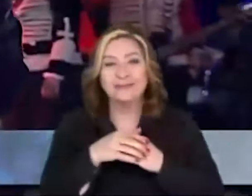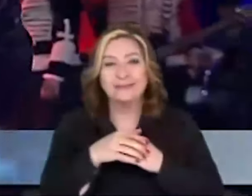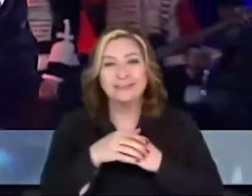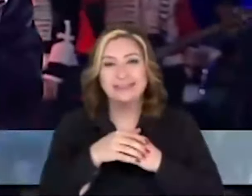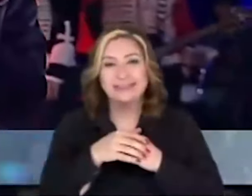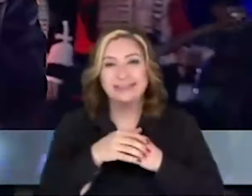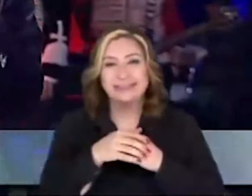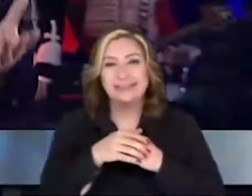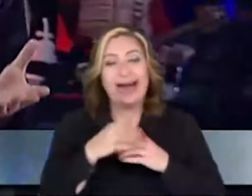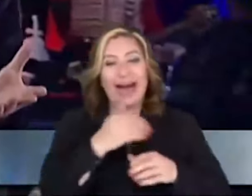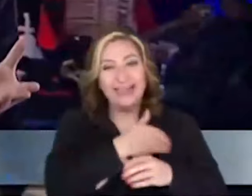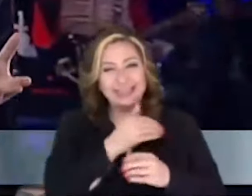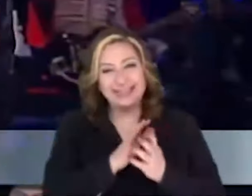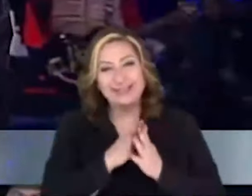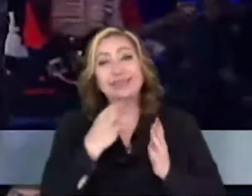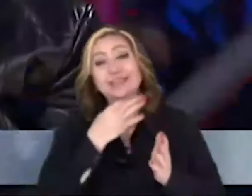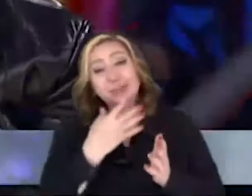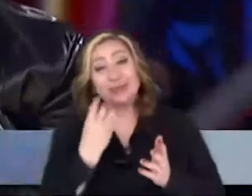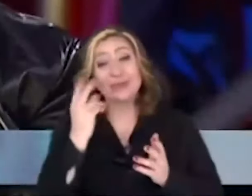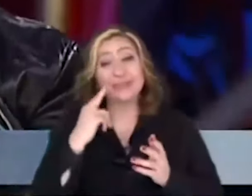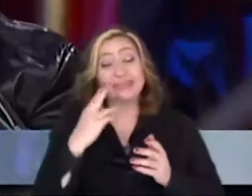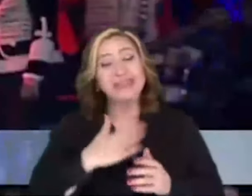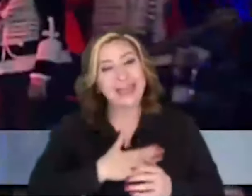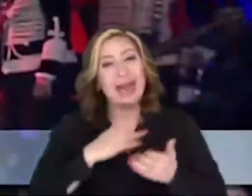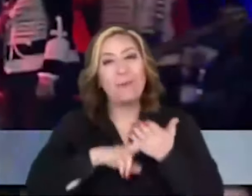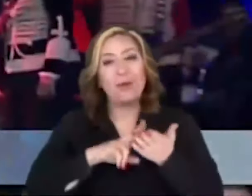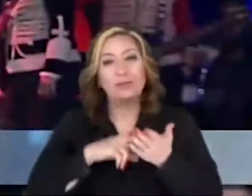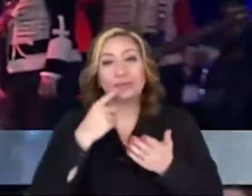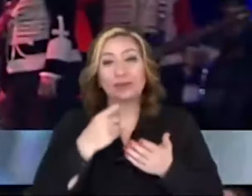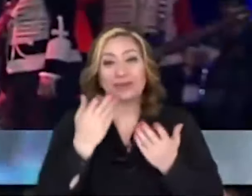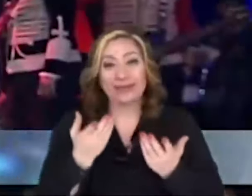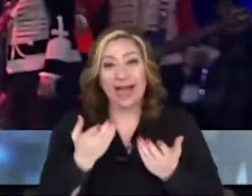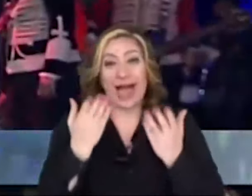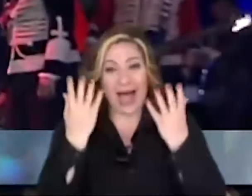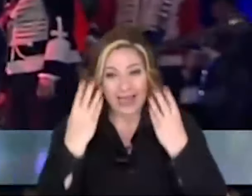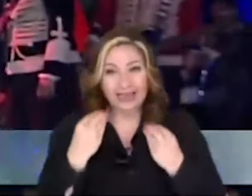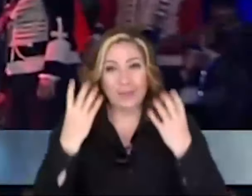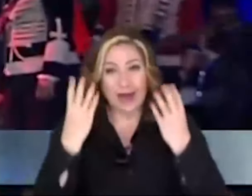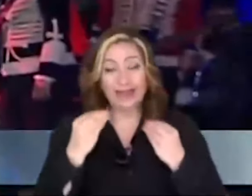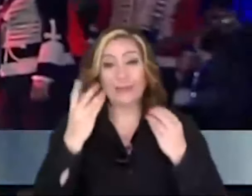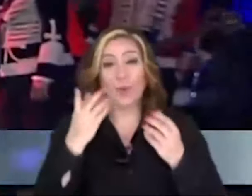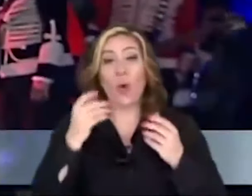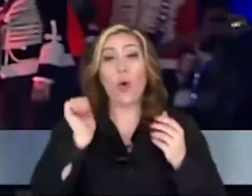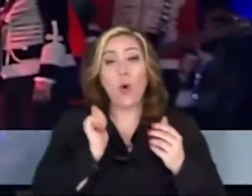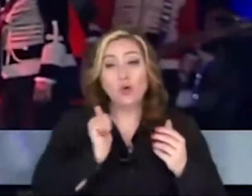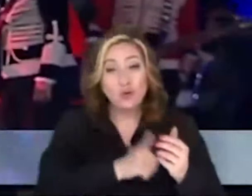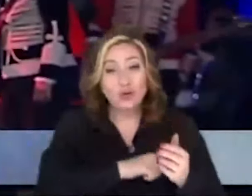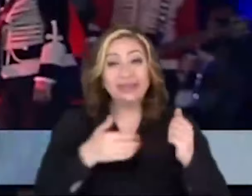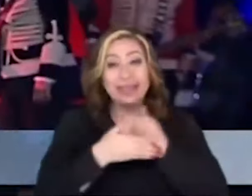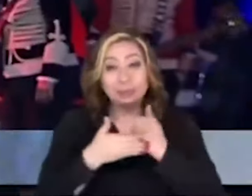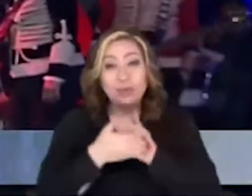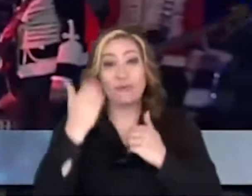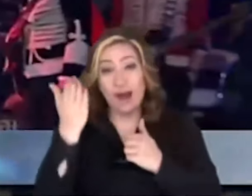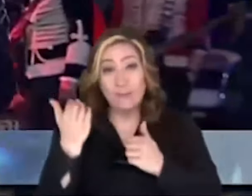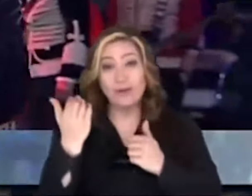Fatih ilçesi Akkaray, teşekkür ederim. Sultan, o kadar da kibar ki sürekli sayın abonemiz diyor. Muriyet mahallesi, evet, anladım ama geldi. Mesela orada, Trabzon, bunlar var